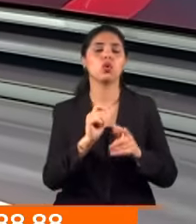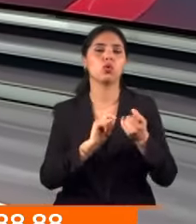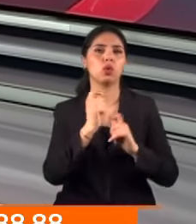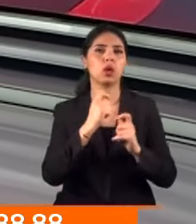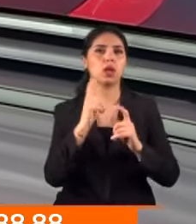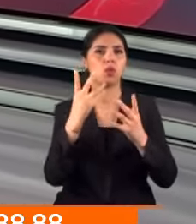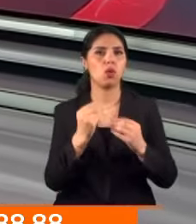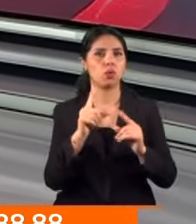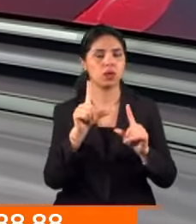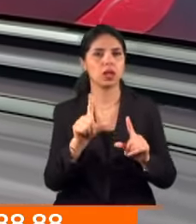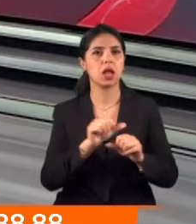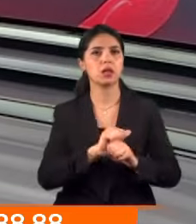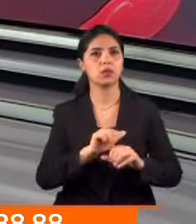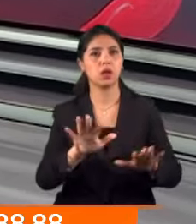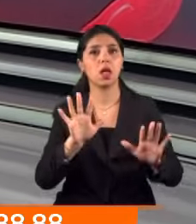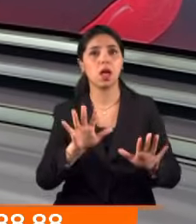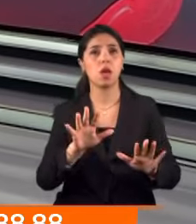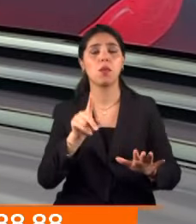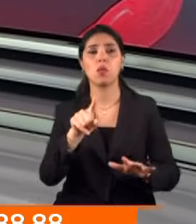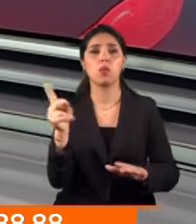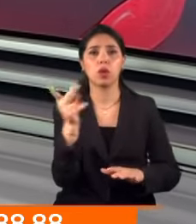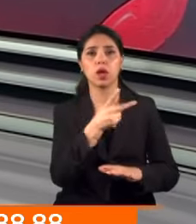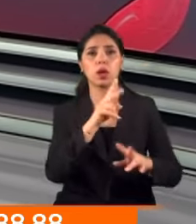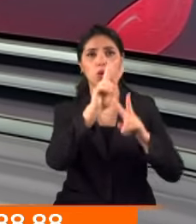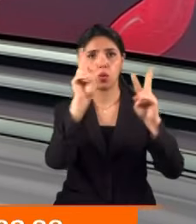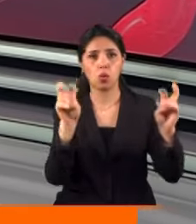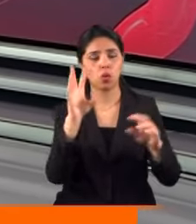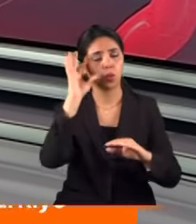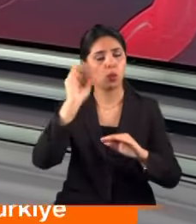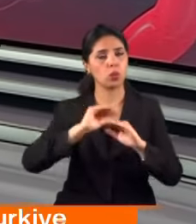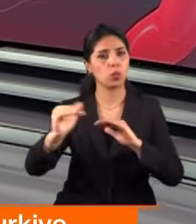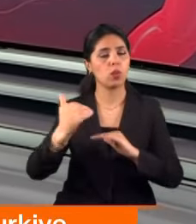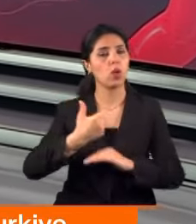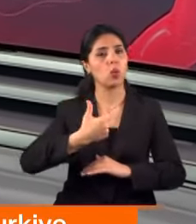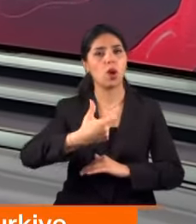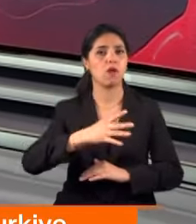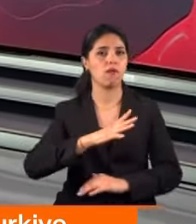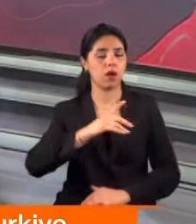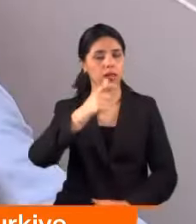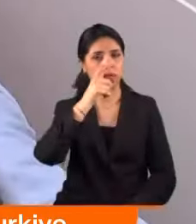yaygınlaştı. Ancak bu iki konuda uzmanların önemli, ciddi uyarıları var.